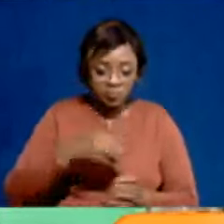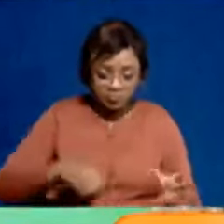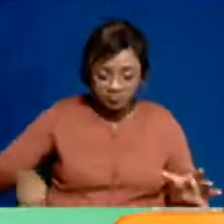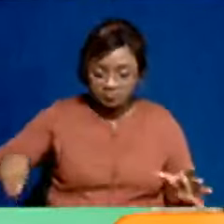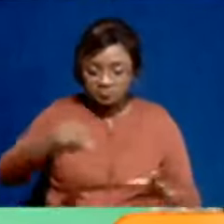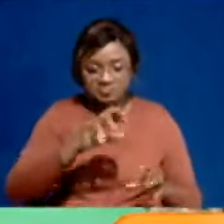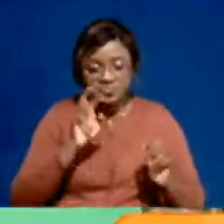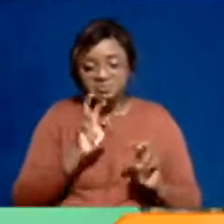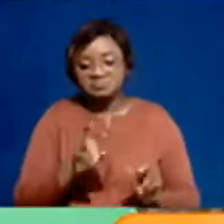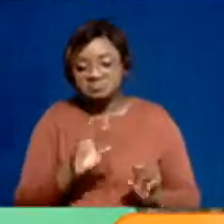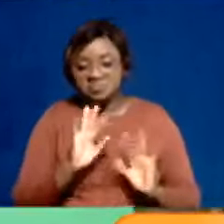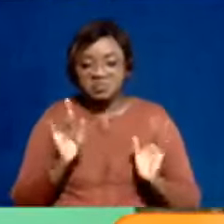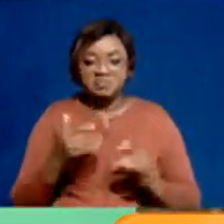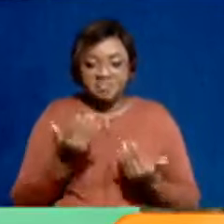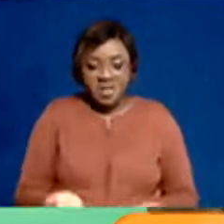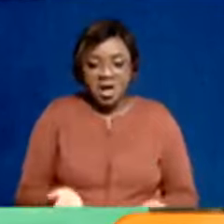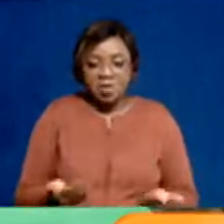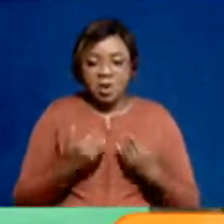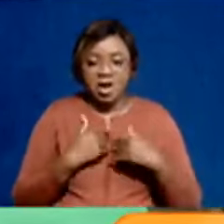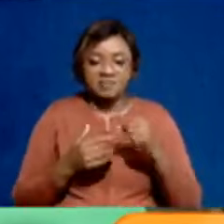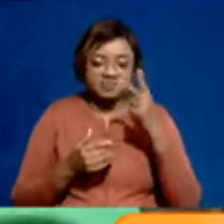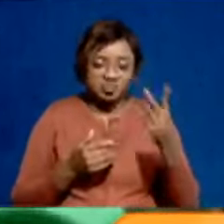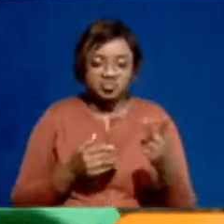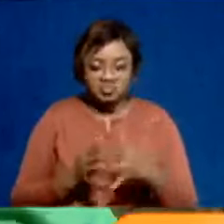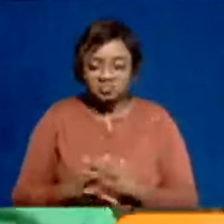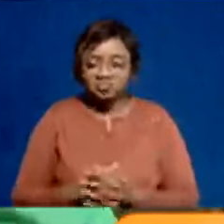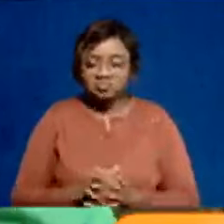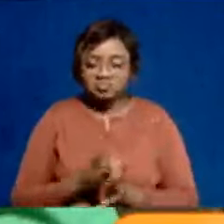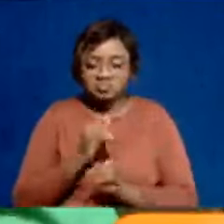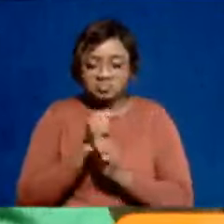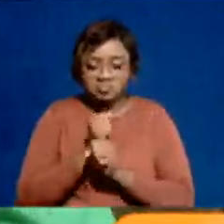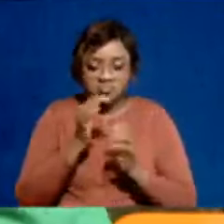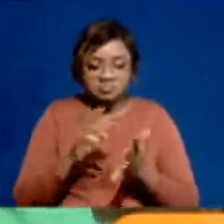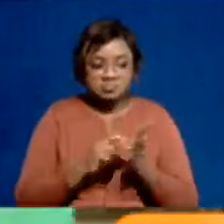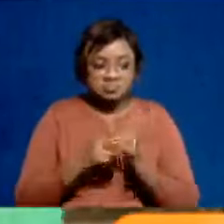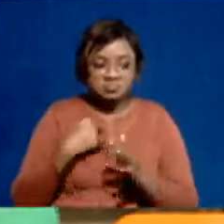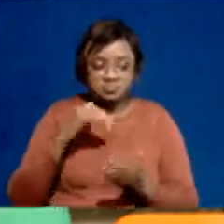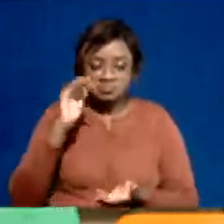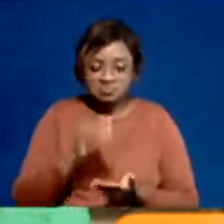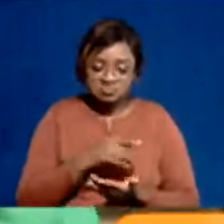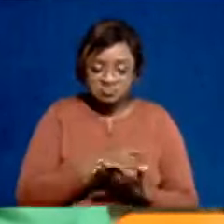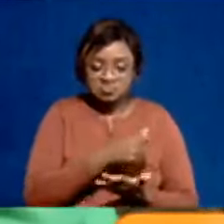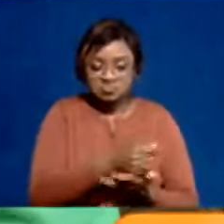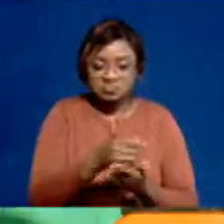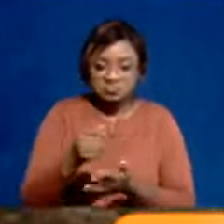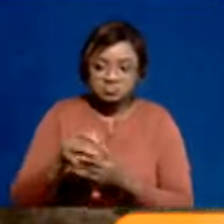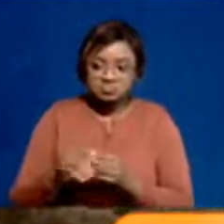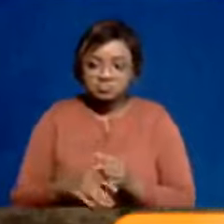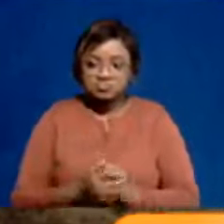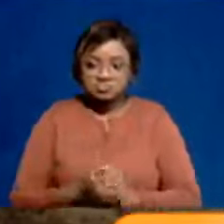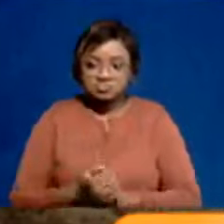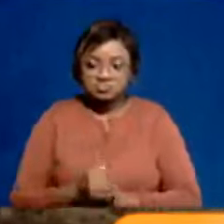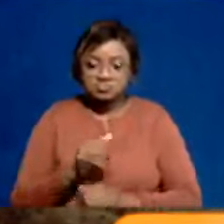tena kuangalia kidogo. Niko na wafanyikazi wawili, na kwa hivyo inapunguza bei ya wafanyikazi.